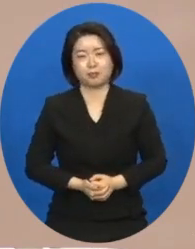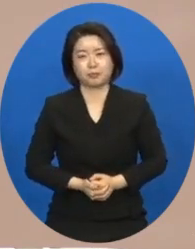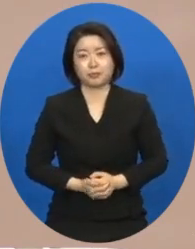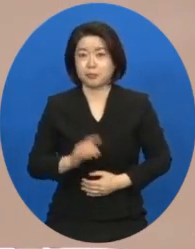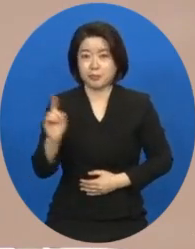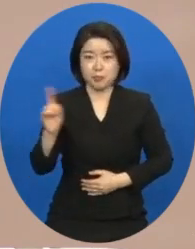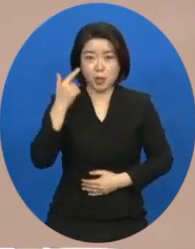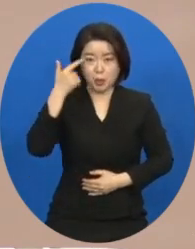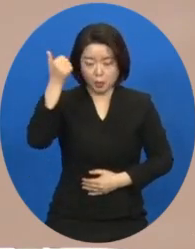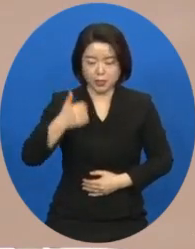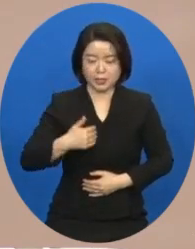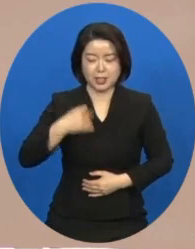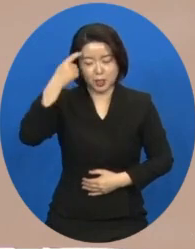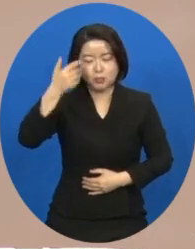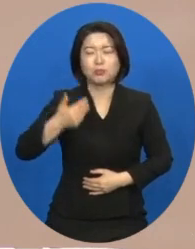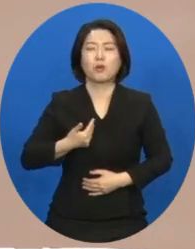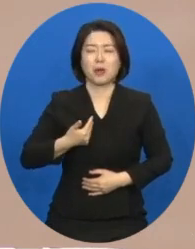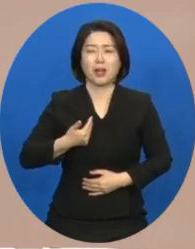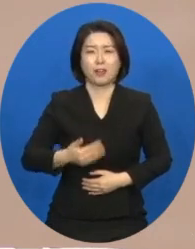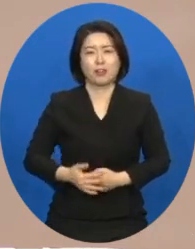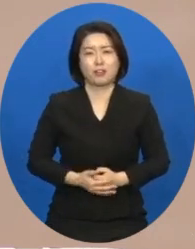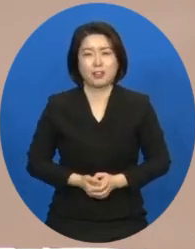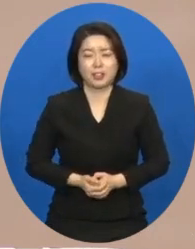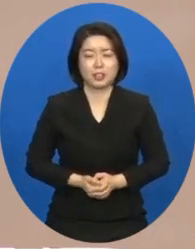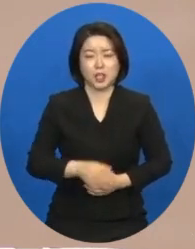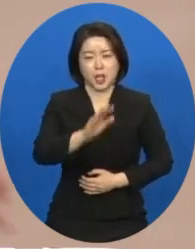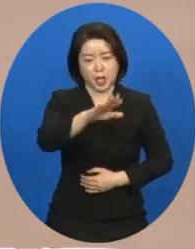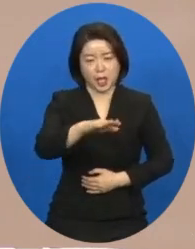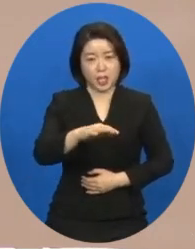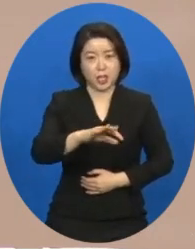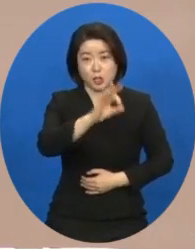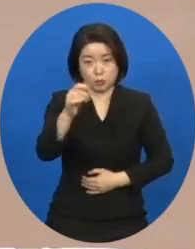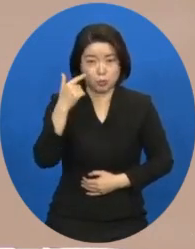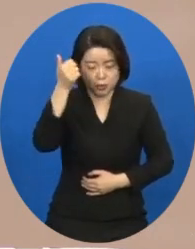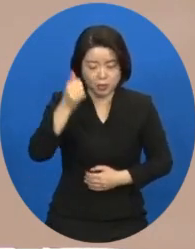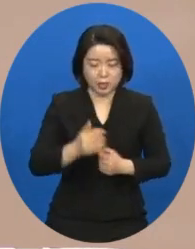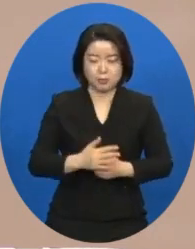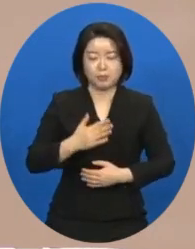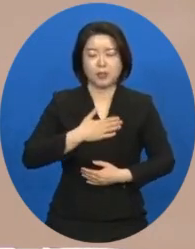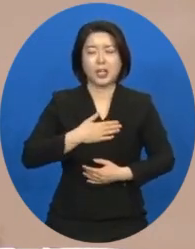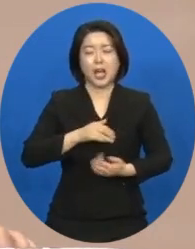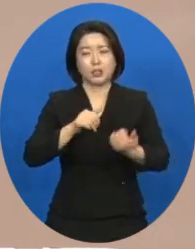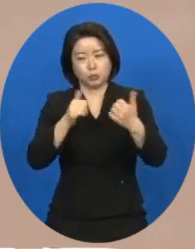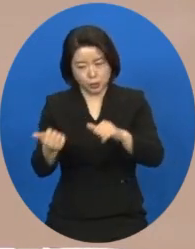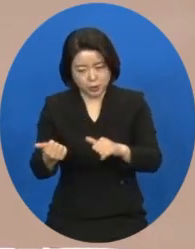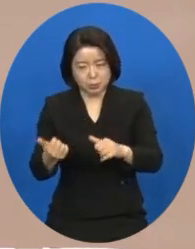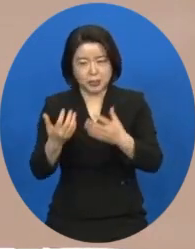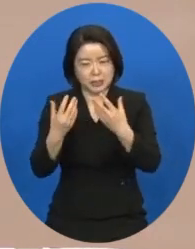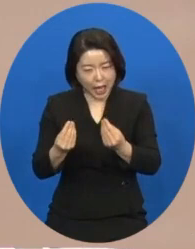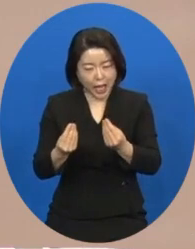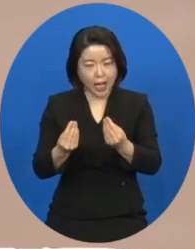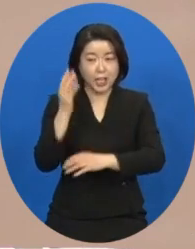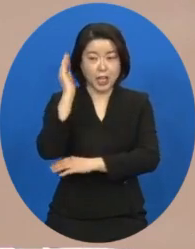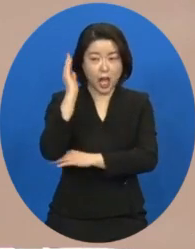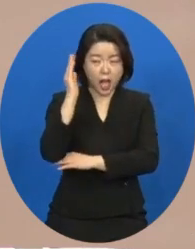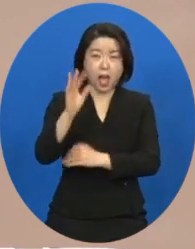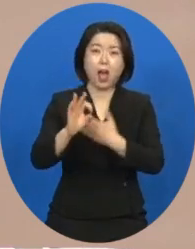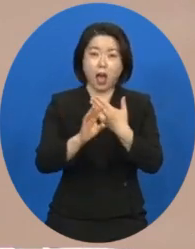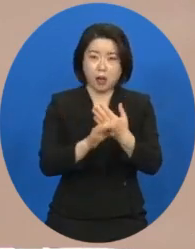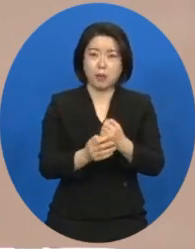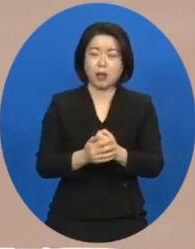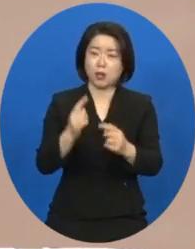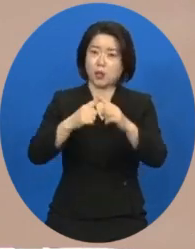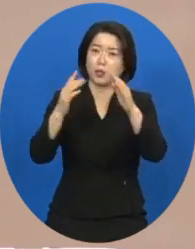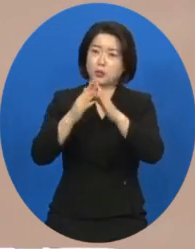어느 목사님이 저에게 물으시더라고요. 유 목사님, 나는 죽었습니다. 그렇게 설교하면